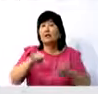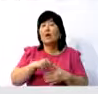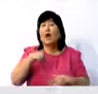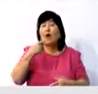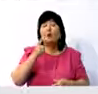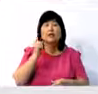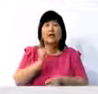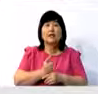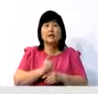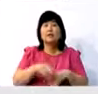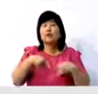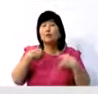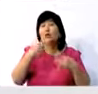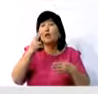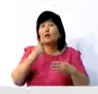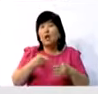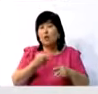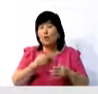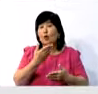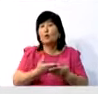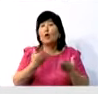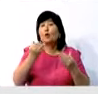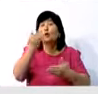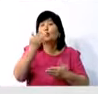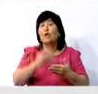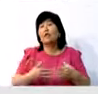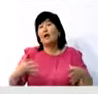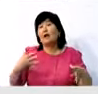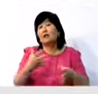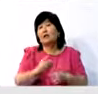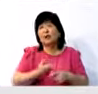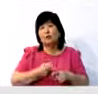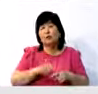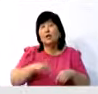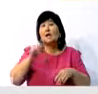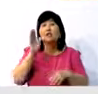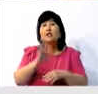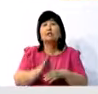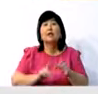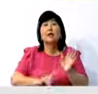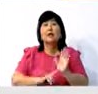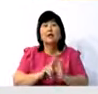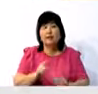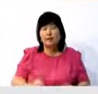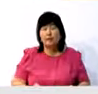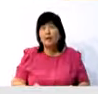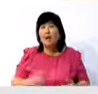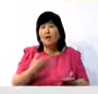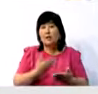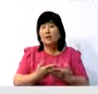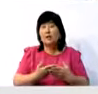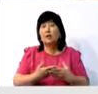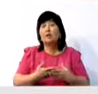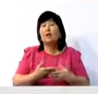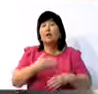ауызша ескерту берумен шектеліп, бұл мәселені күн тәртібінен қысқарту туралы шешімге келді. Дегенмен де тәртіптік істі